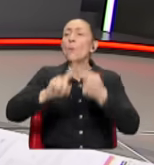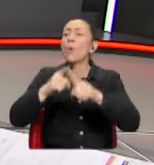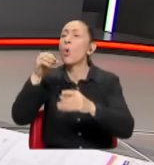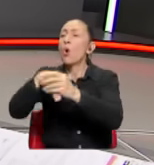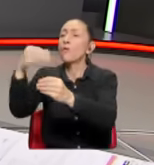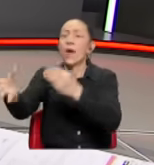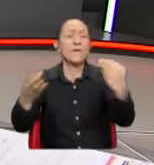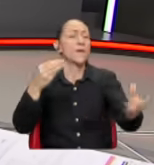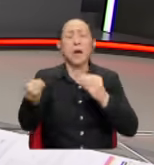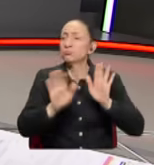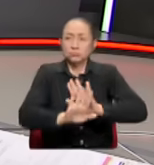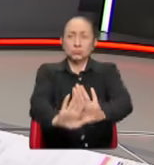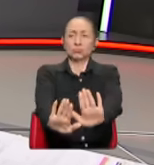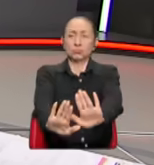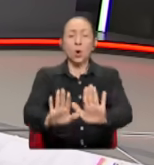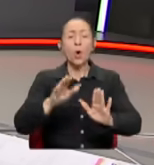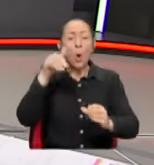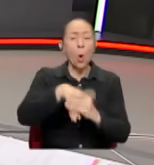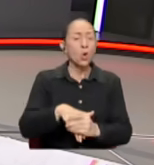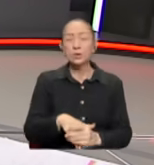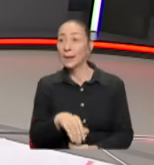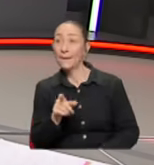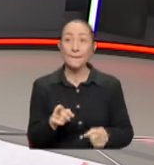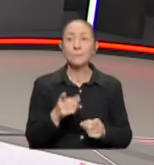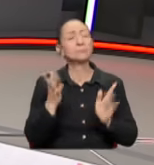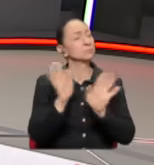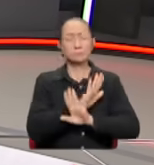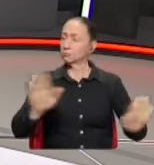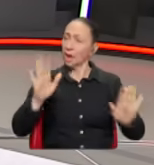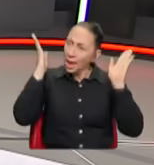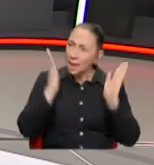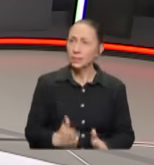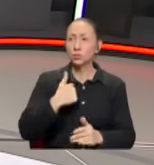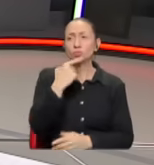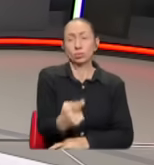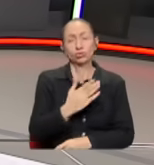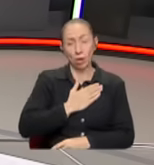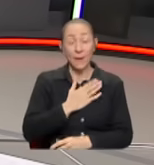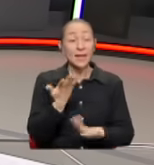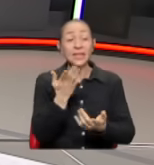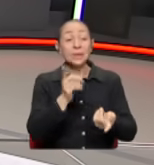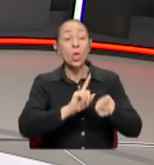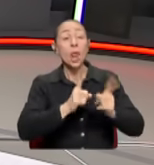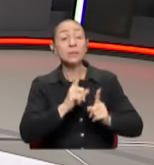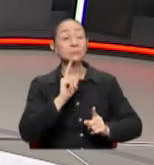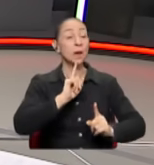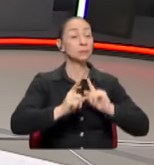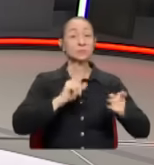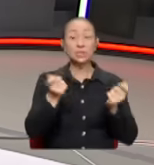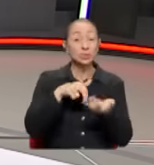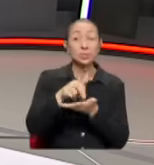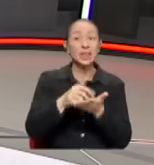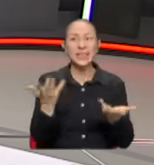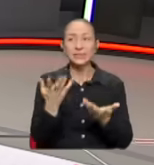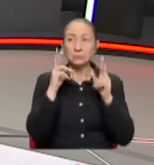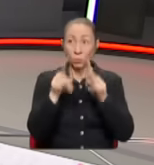verebilir. Oyun sorgulanamayacağını daima söylüyorum. Ama nasıl yönettiklerine bakmalısınız. Bakın, bu